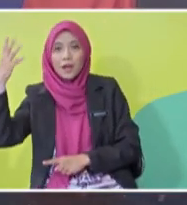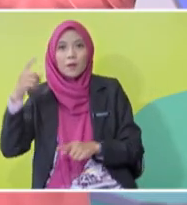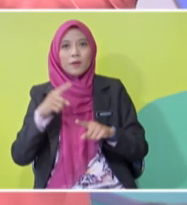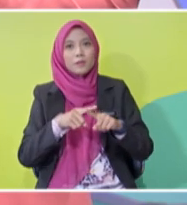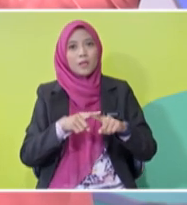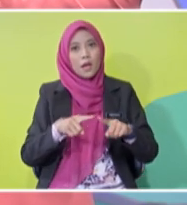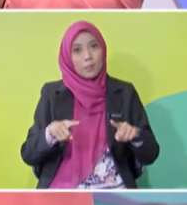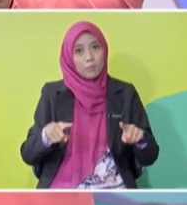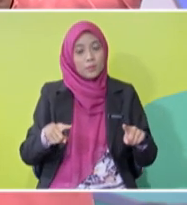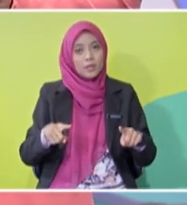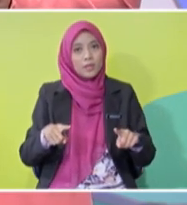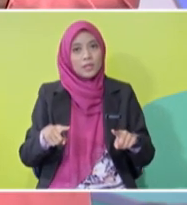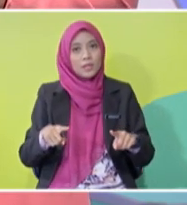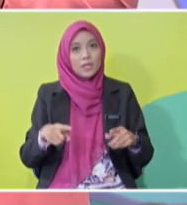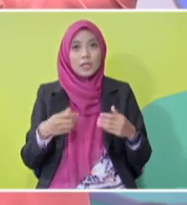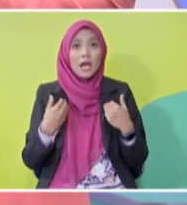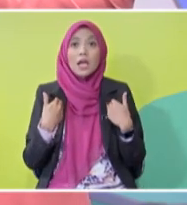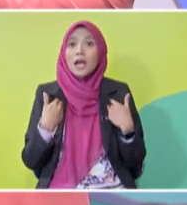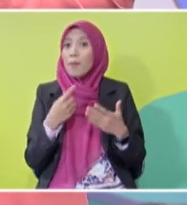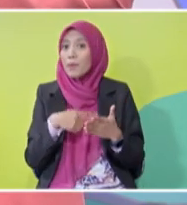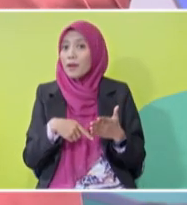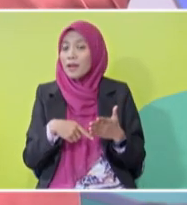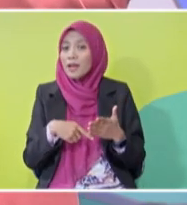terus kenapa ya